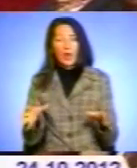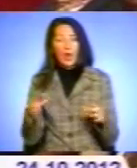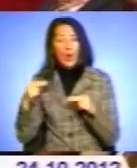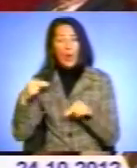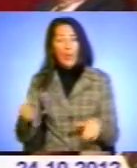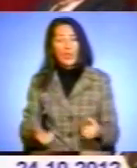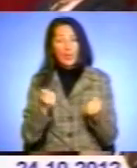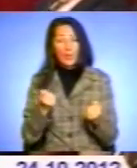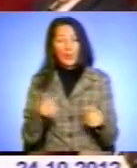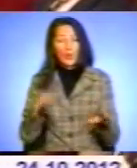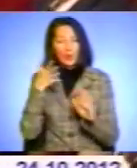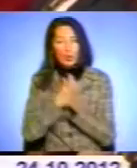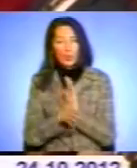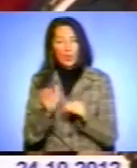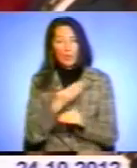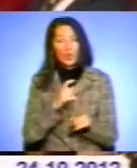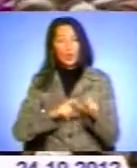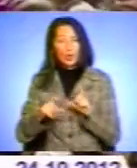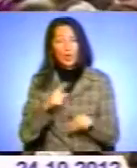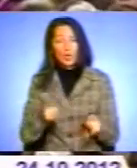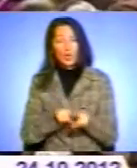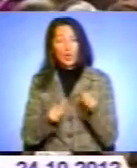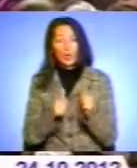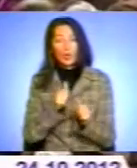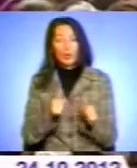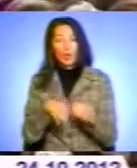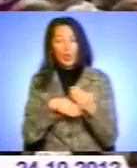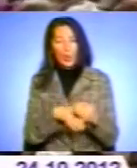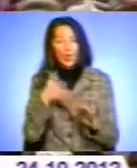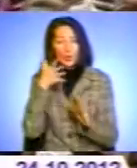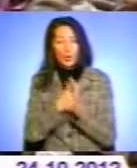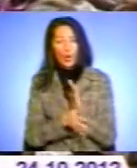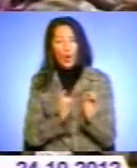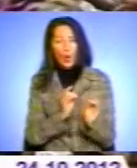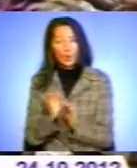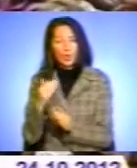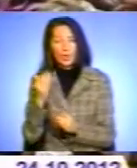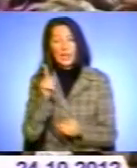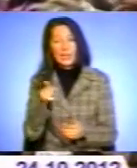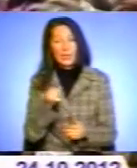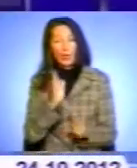Такі конкурси допомагають усвідомити, гуртожиток є їхнім, хоч і тимчасовим, але домом.